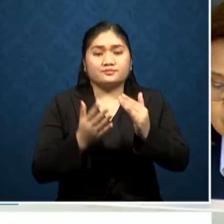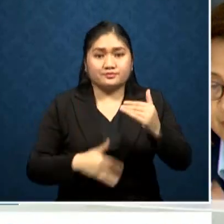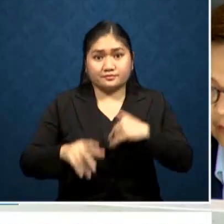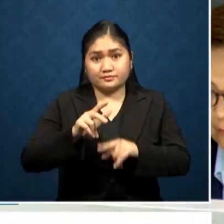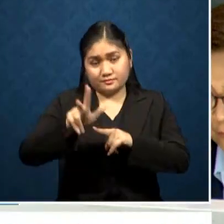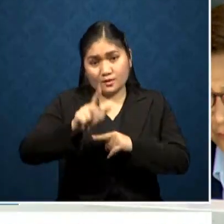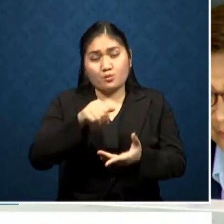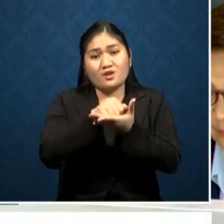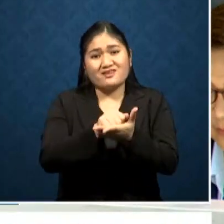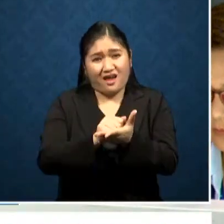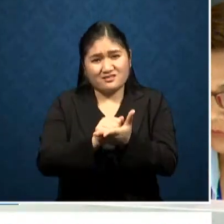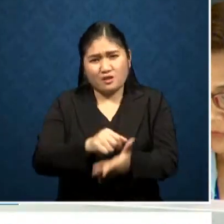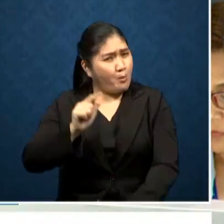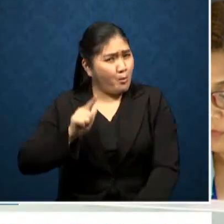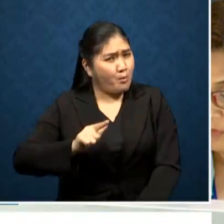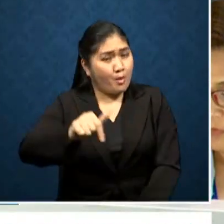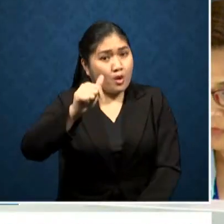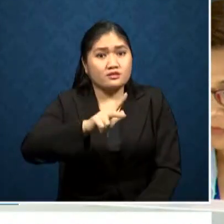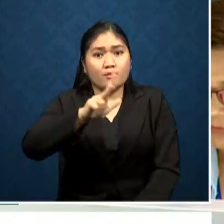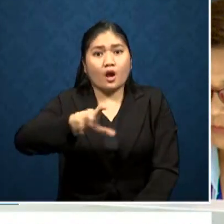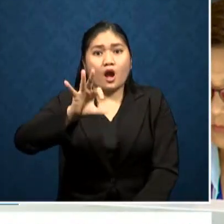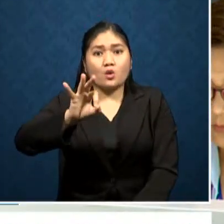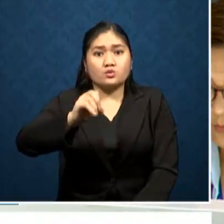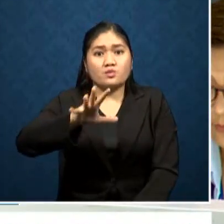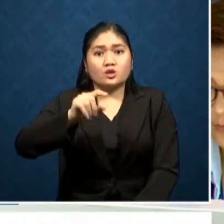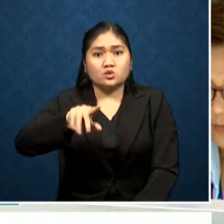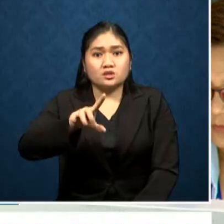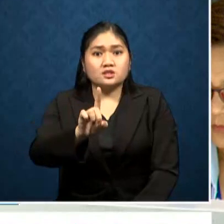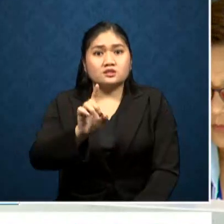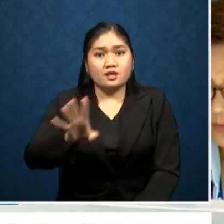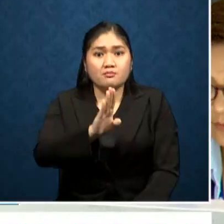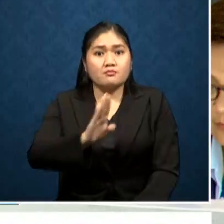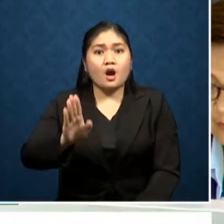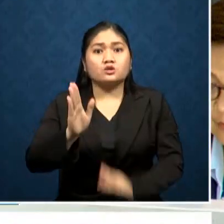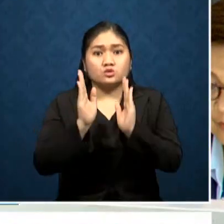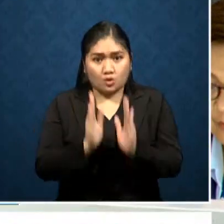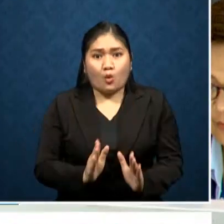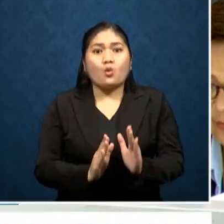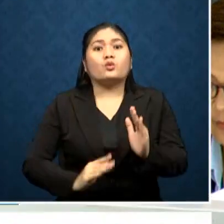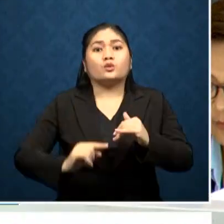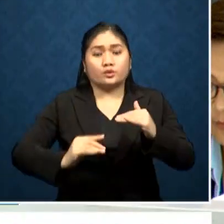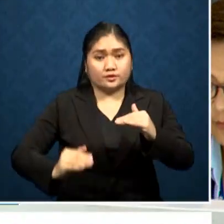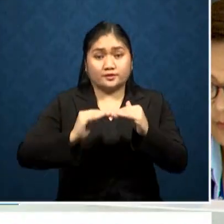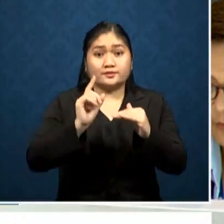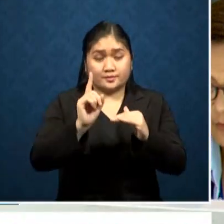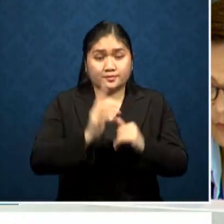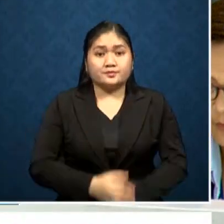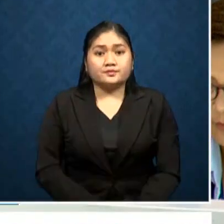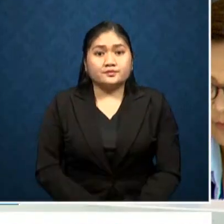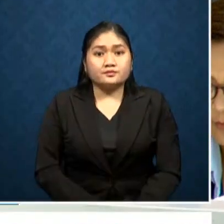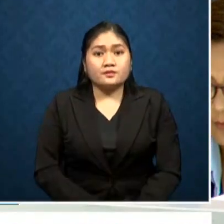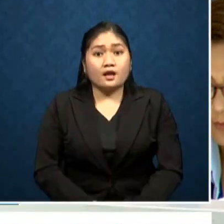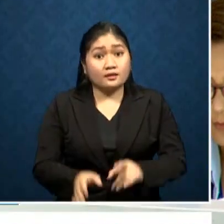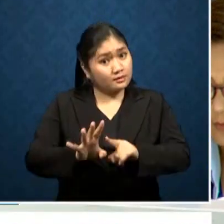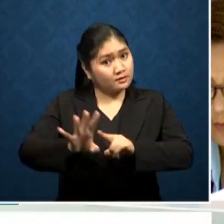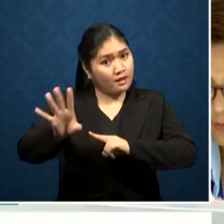ริการกรณีเฉพาะ 395.14 บาทตอผู้มีสิทธิ์รายการที่ 4